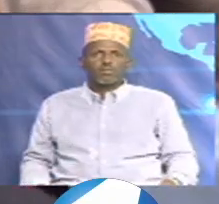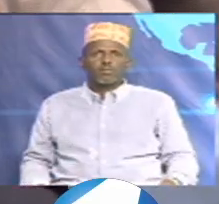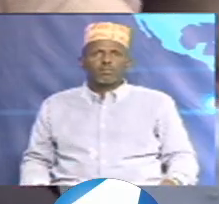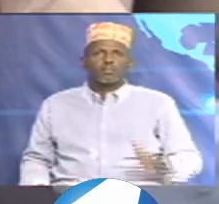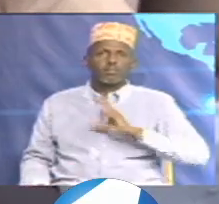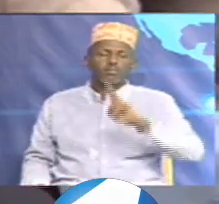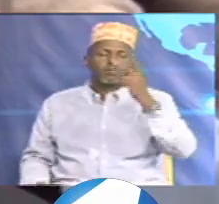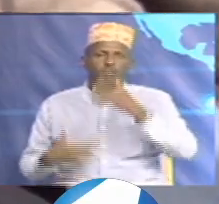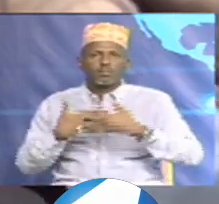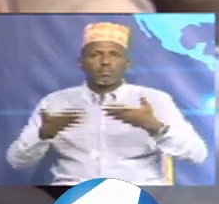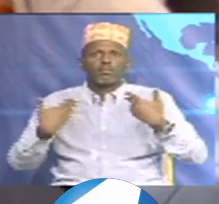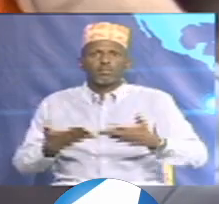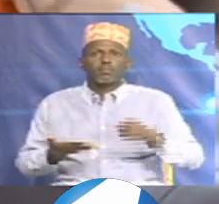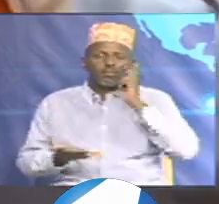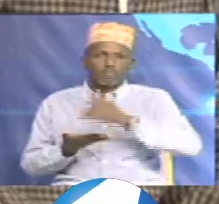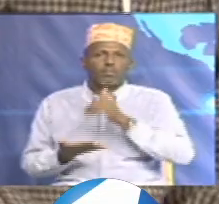Dès demain,